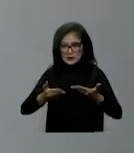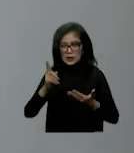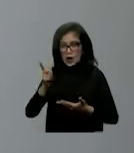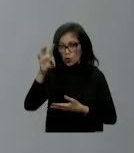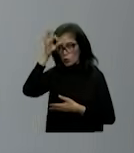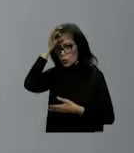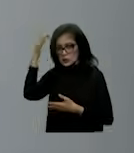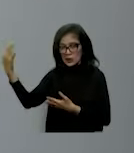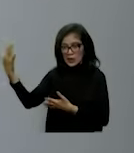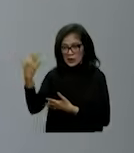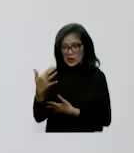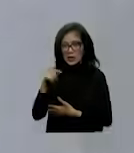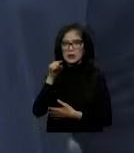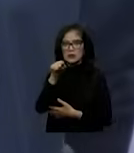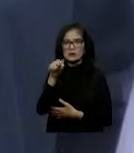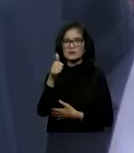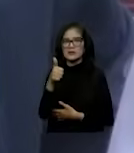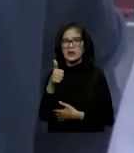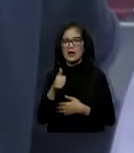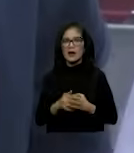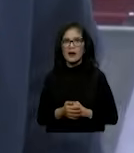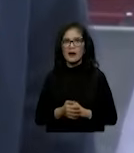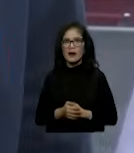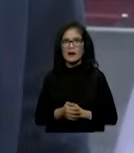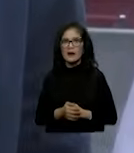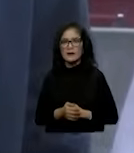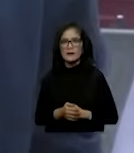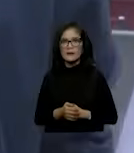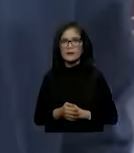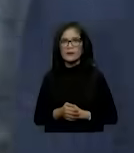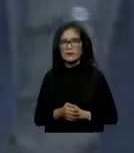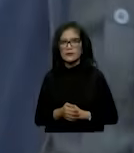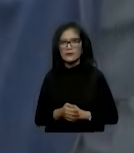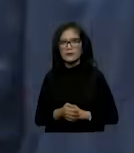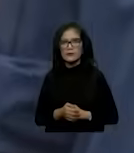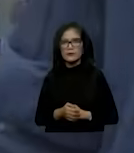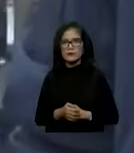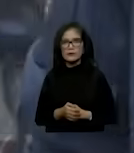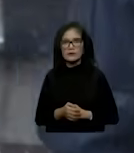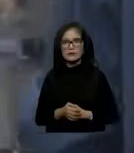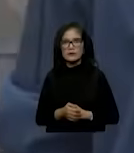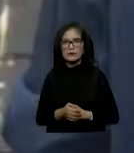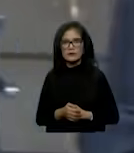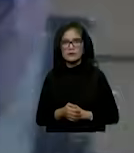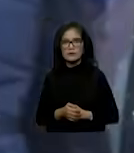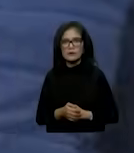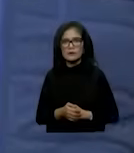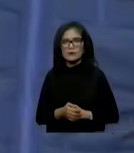aparat kepolisian. Prosesnya, proses bisnisnya mereka amankan. Dengan cara kalau ada penangkapan,